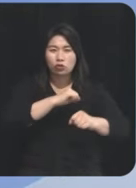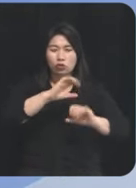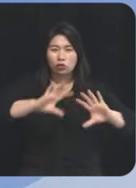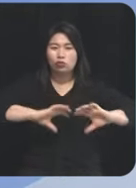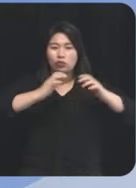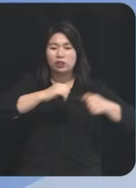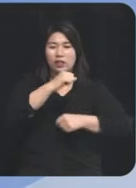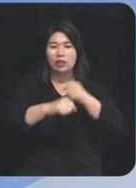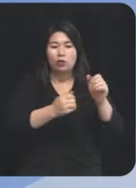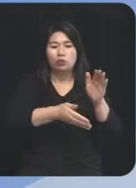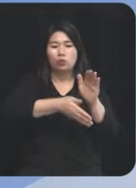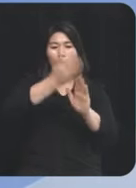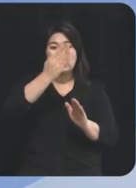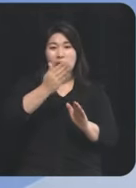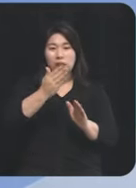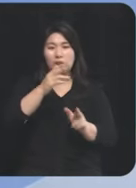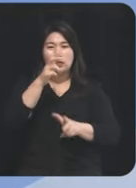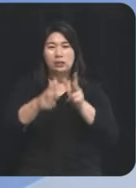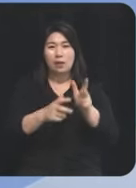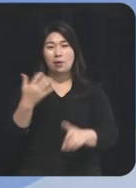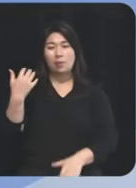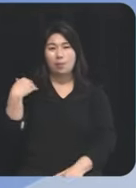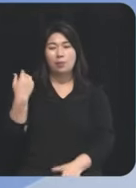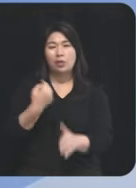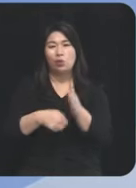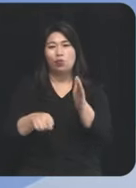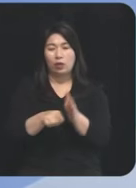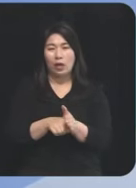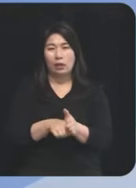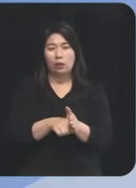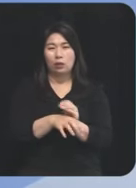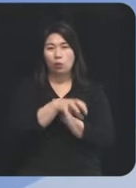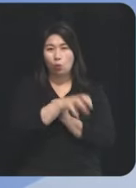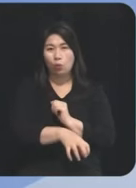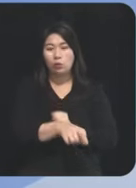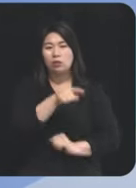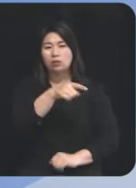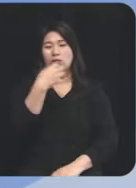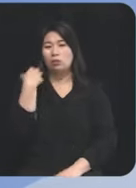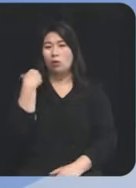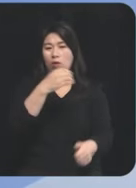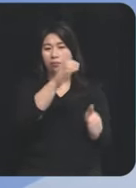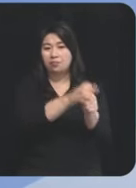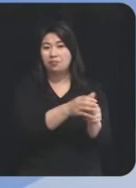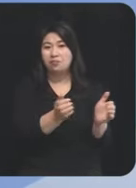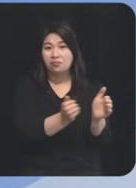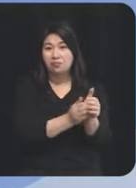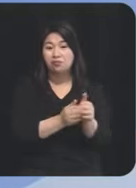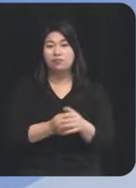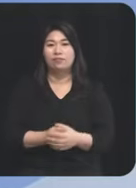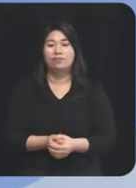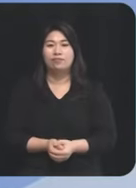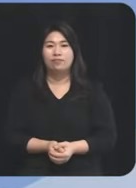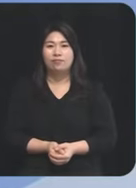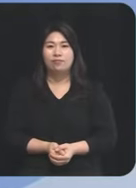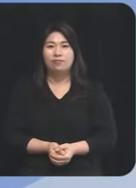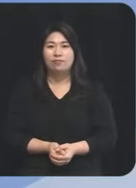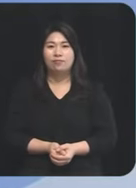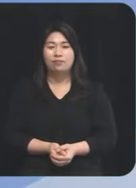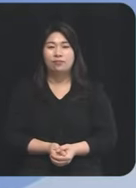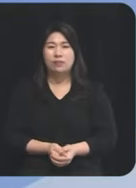추진이라는 국책사업을 수행하기 위한 기관이고 그 기관으로서의 역할이 주어졌습니다. 지금 선도 프로젝트들,